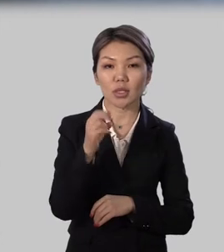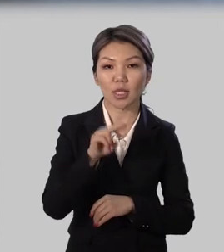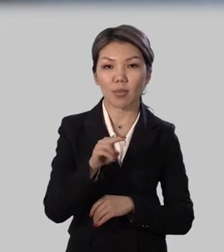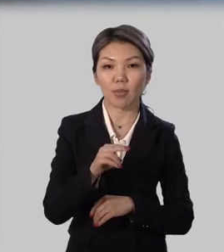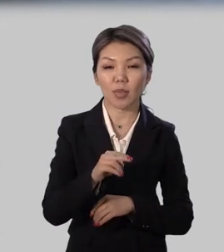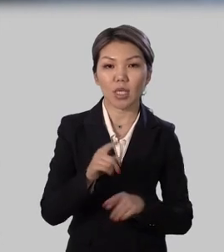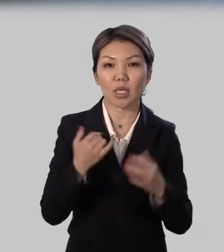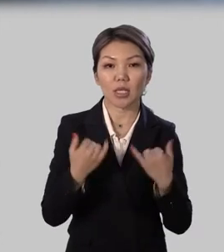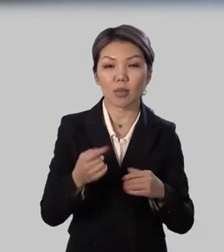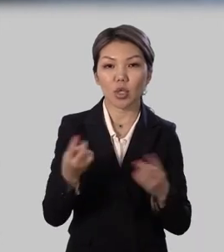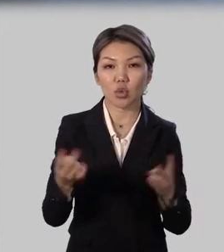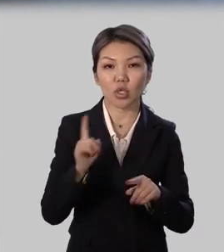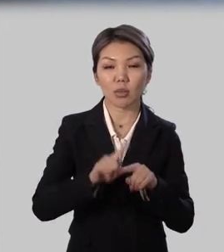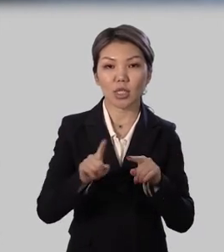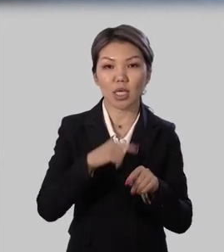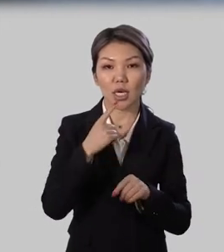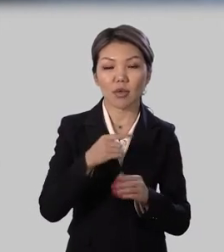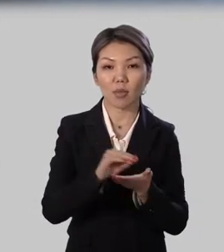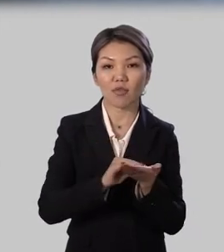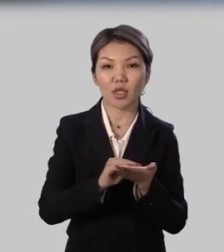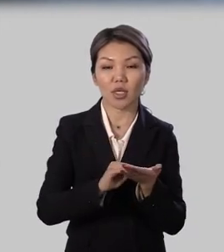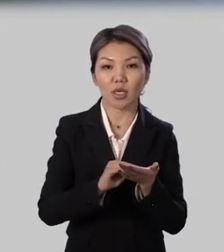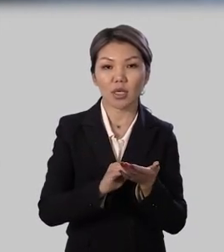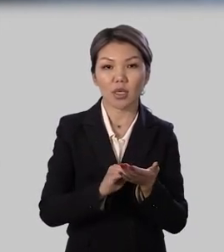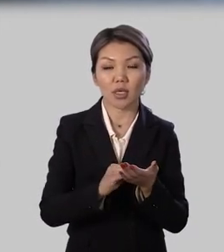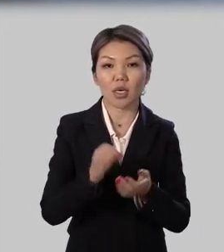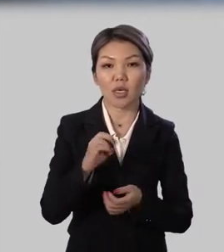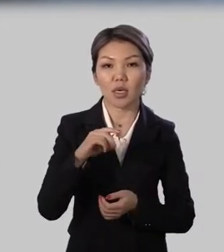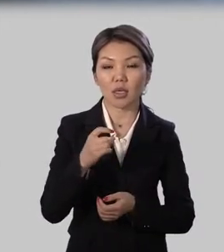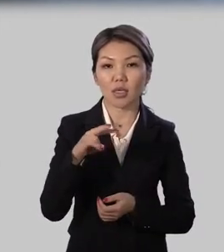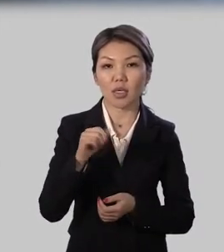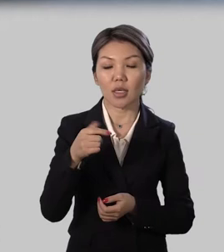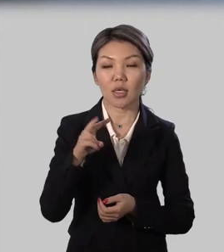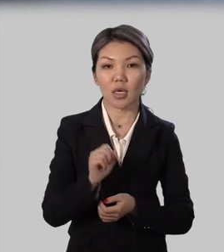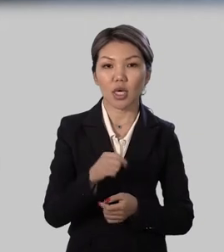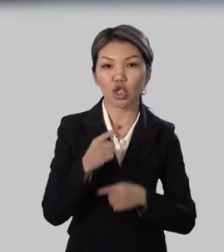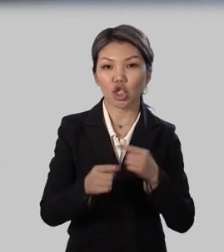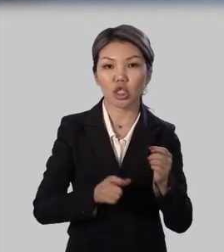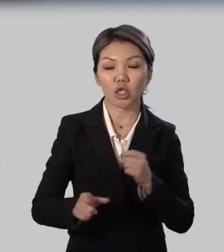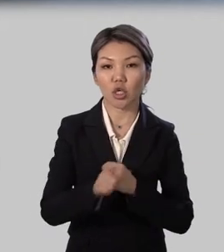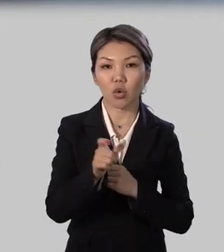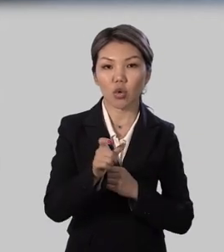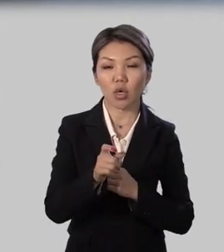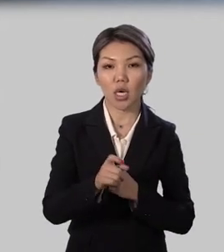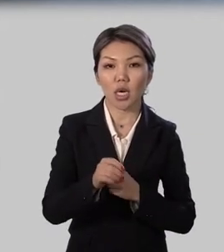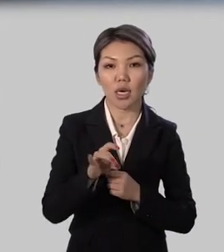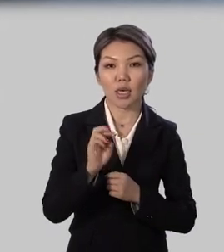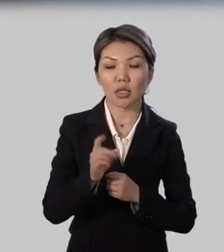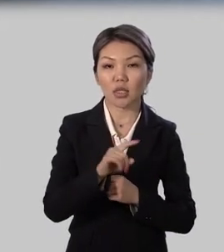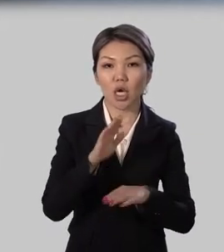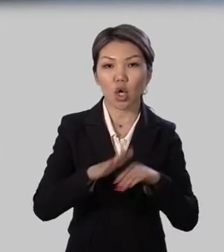ехал грека через реку видит грека в реке рак сунул грека руку в реку рак за руку греку цап